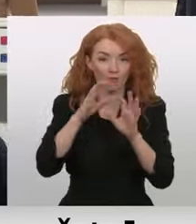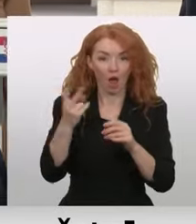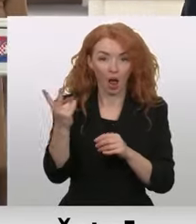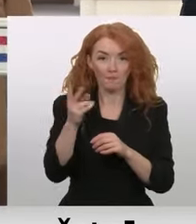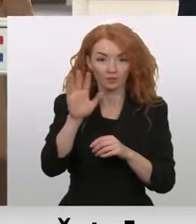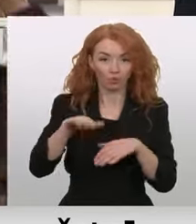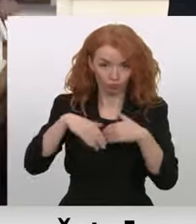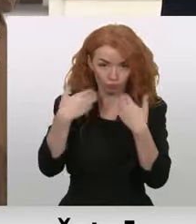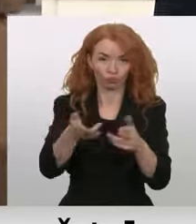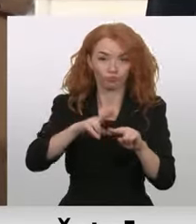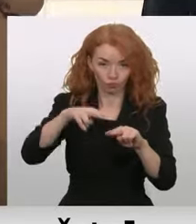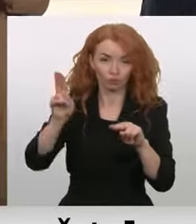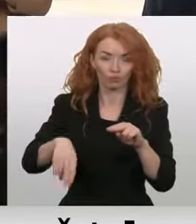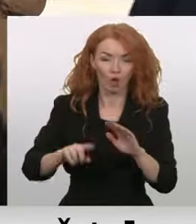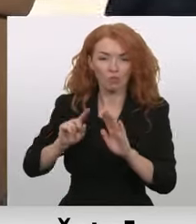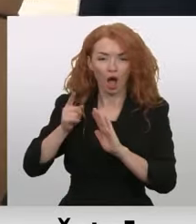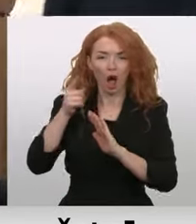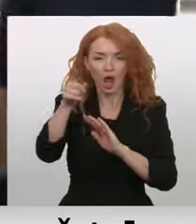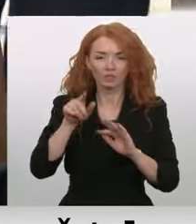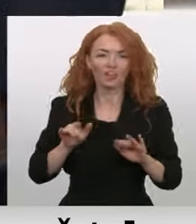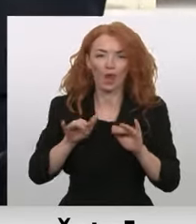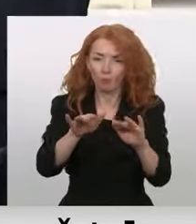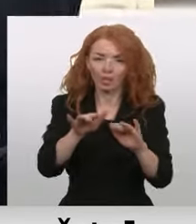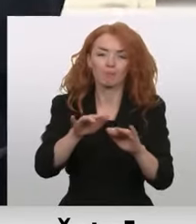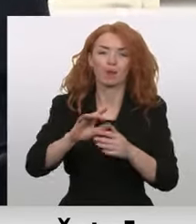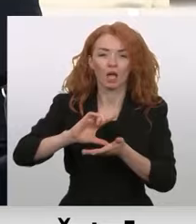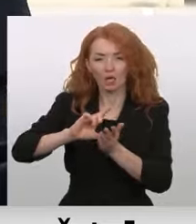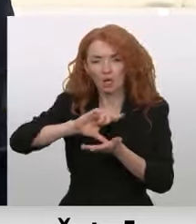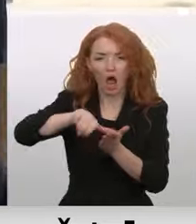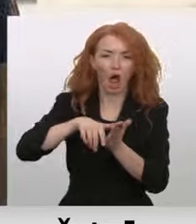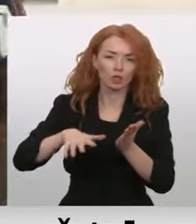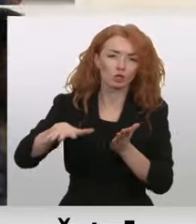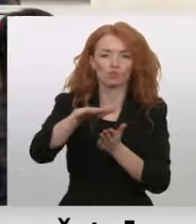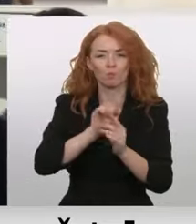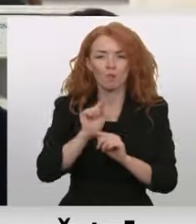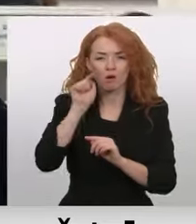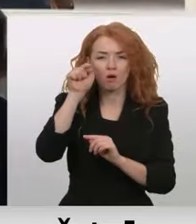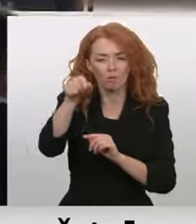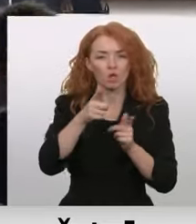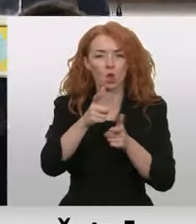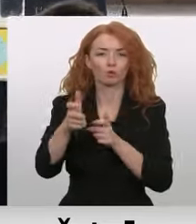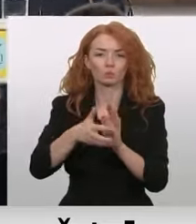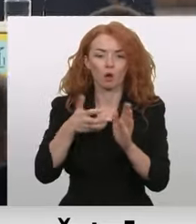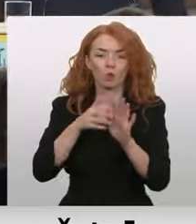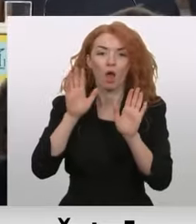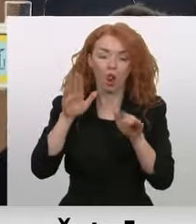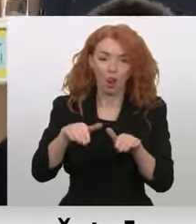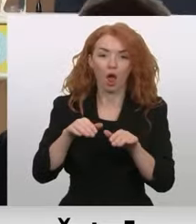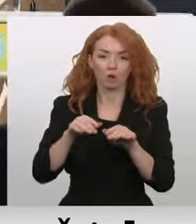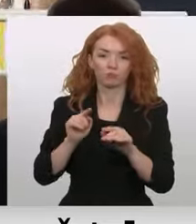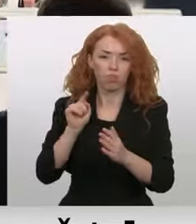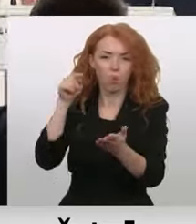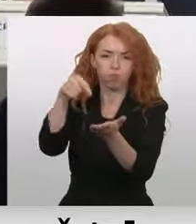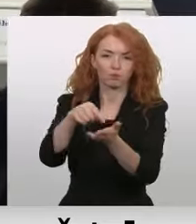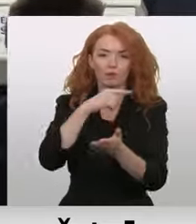zaļo gaismu tālas darbības rādījusa ieroču pielietošanai, lai varētu sasniegt mērķus Krievijas teritorijā